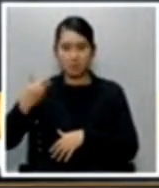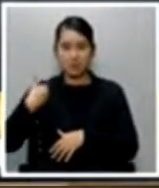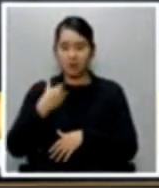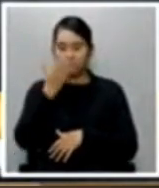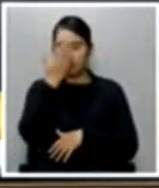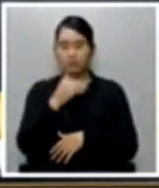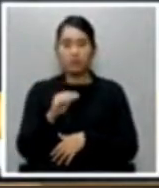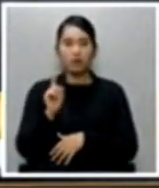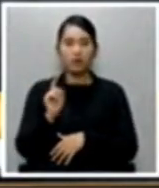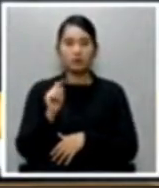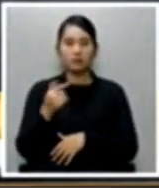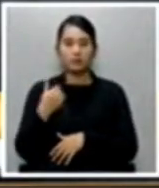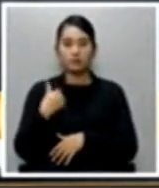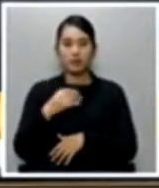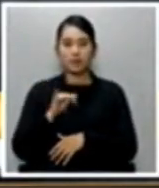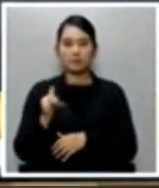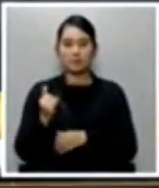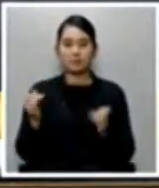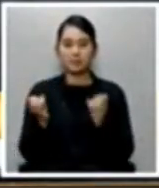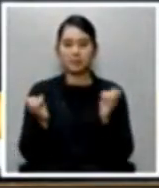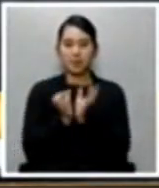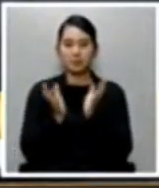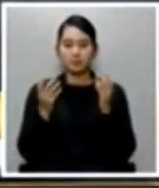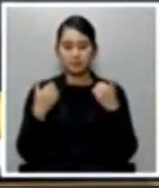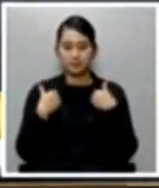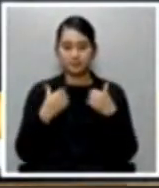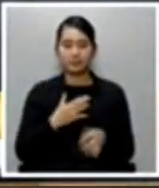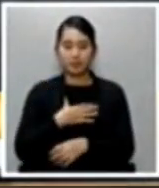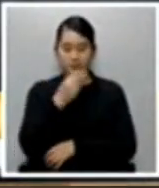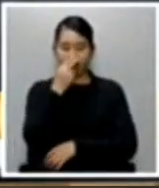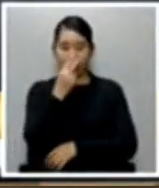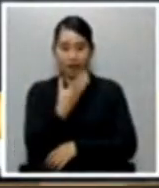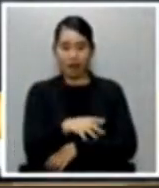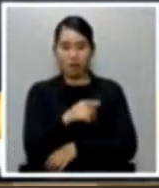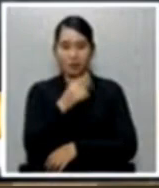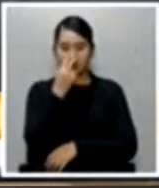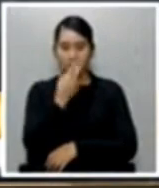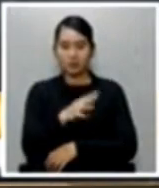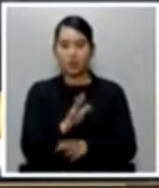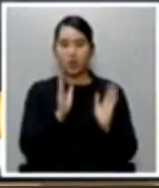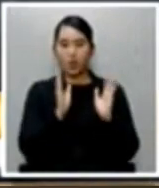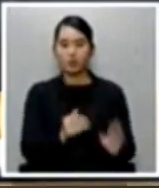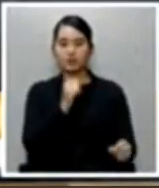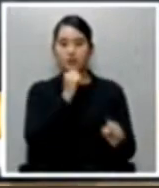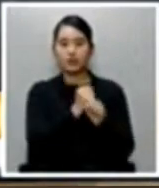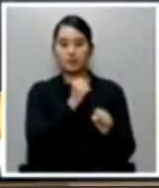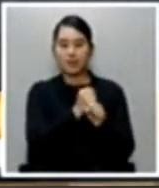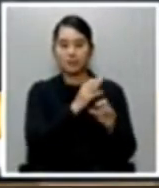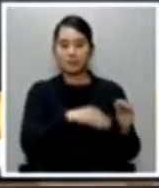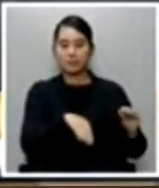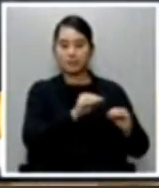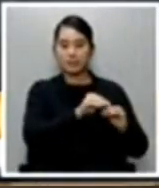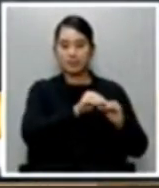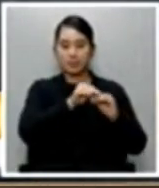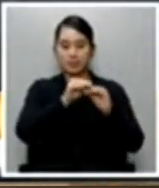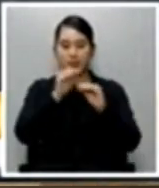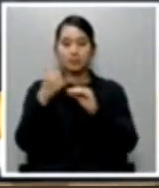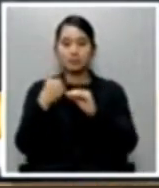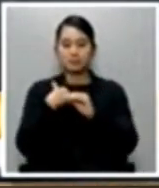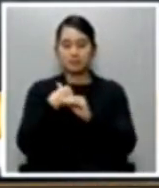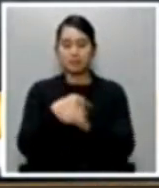ราะมันจะทำให้บิวโรคราซีเนี่ยมันยิ่งมากขึ้นแล้วผมก็เห็นครับว่าท่านก็มีบุคลากรเพิ่มขึ้นในงบประมาณปี